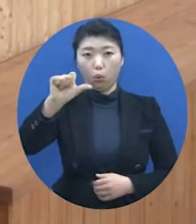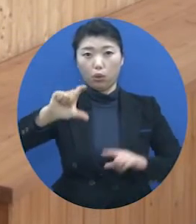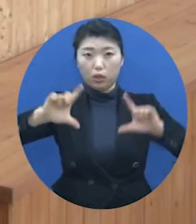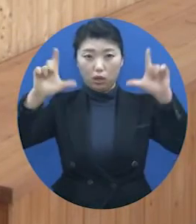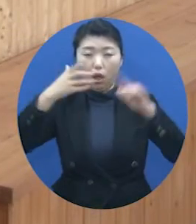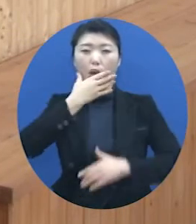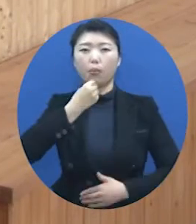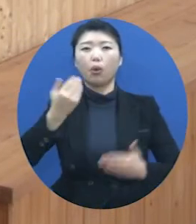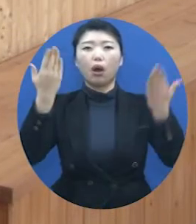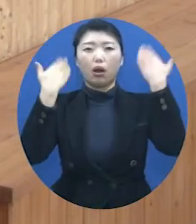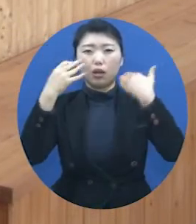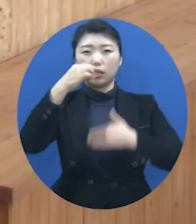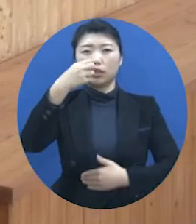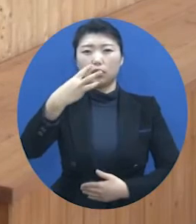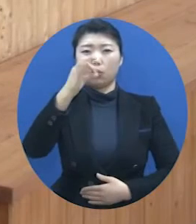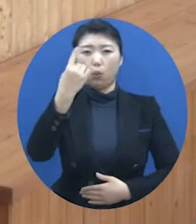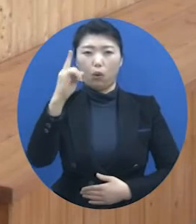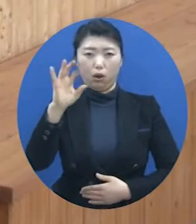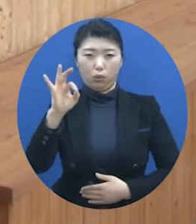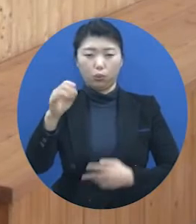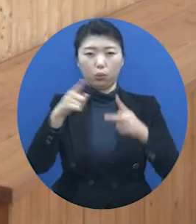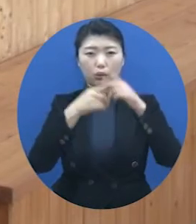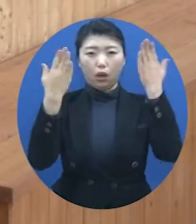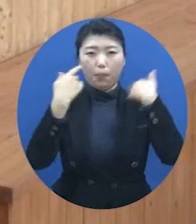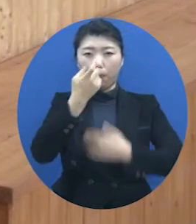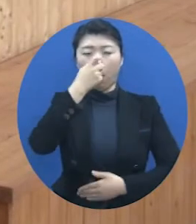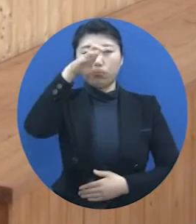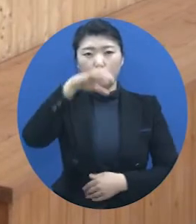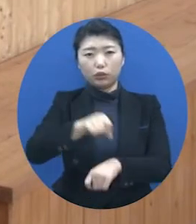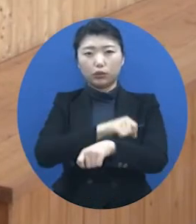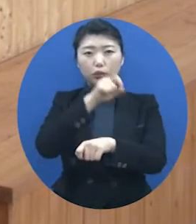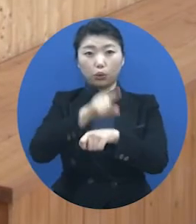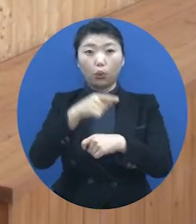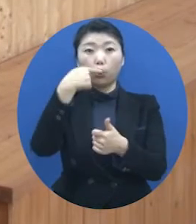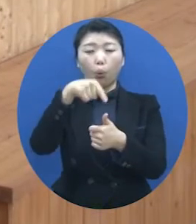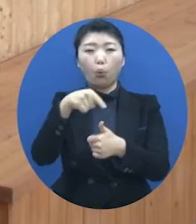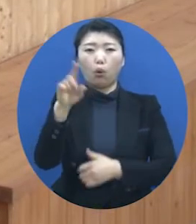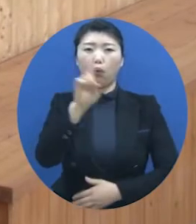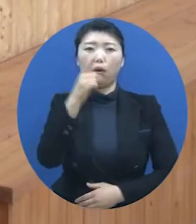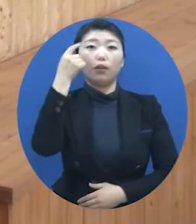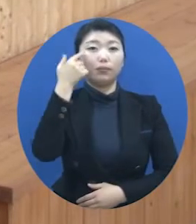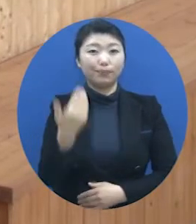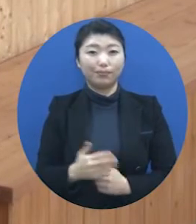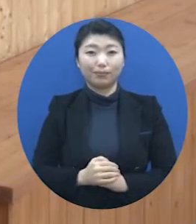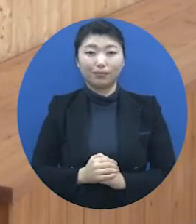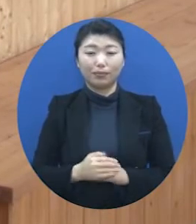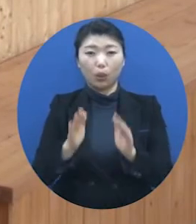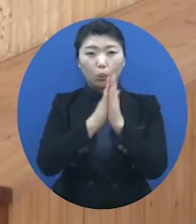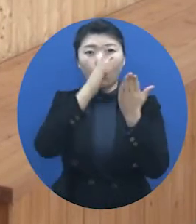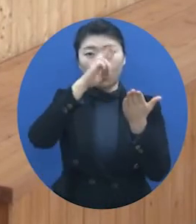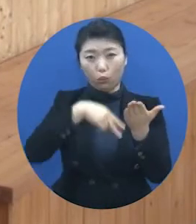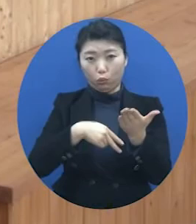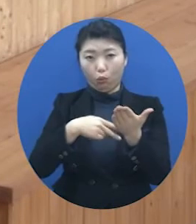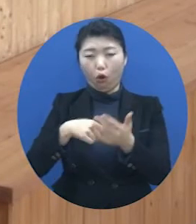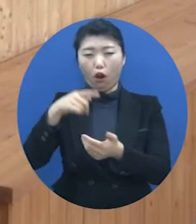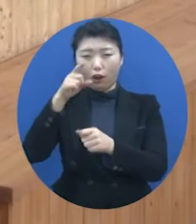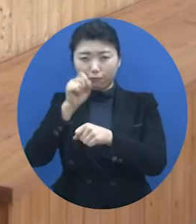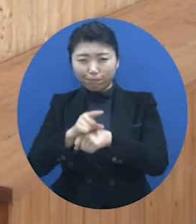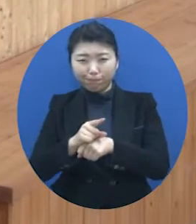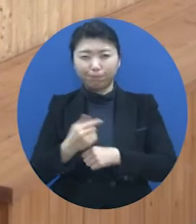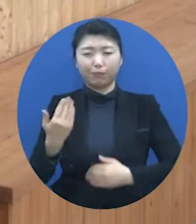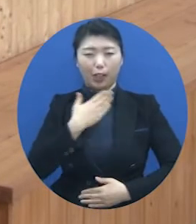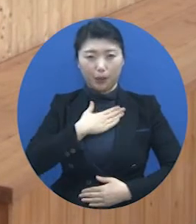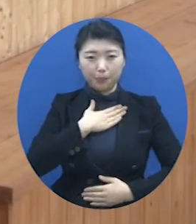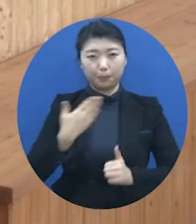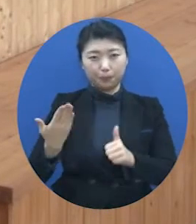365일 행복한 학교, 을왕초등학교의 행복배움터 특성화 교육 어떠셨나요? 독서를 통해 인성과 감성을